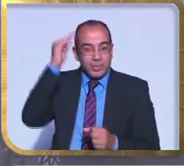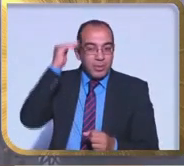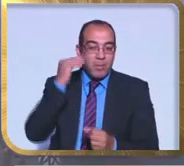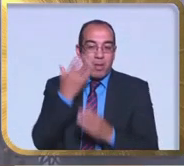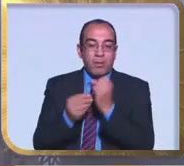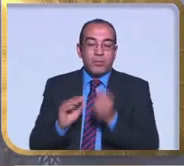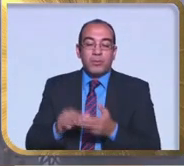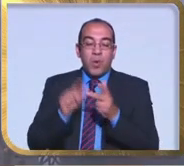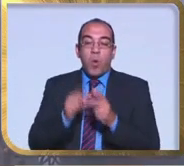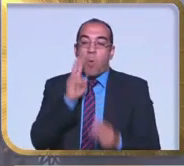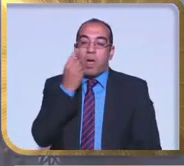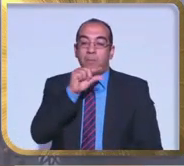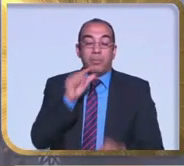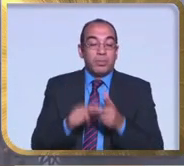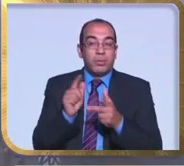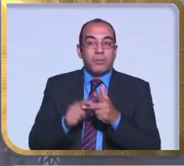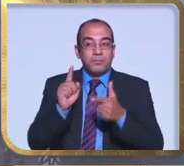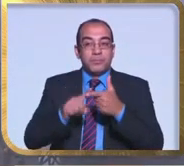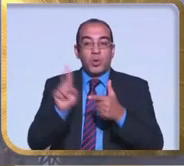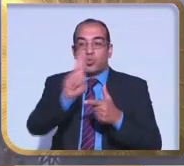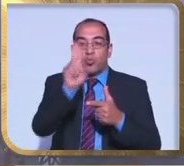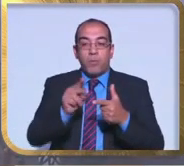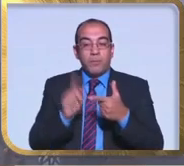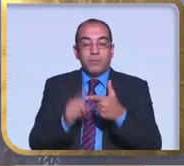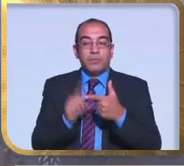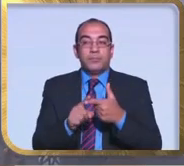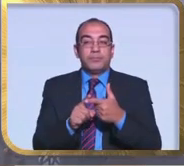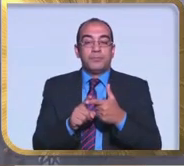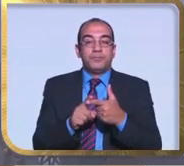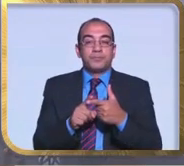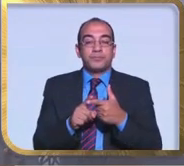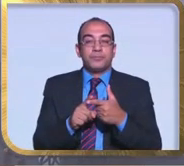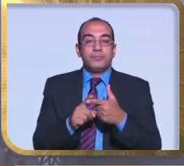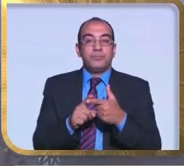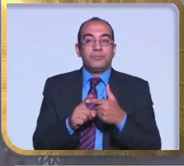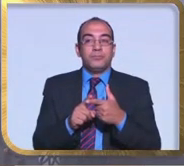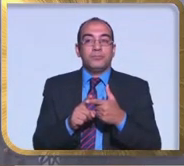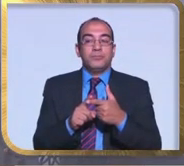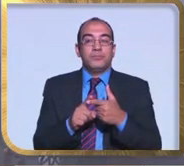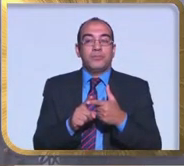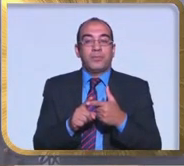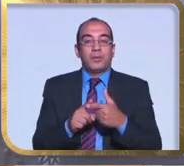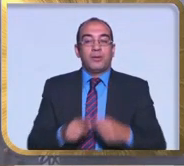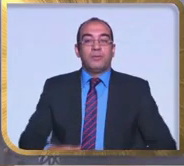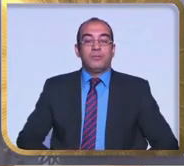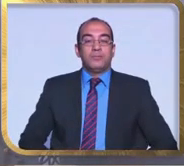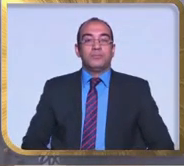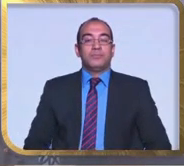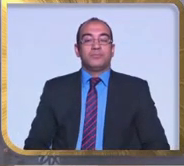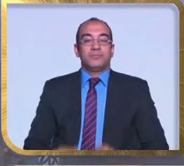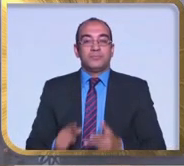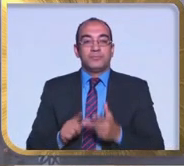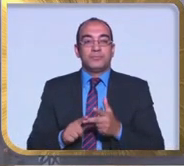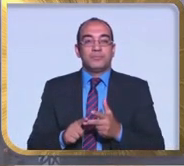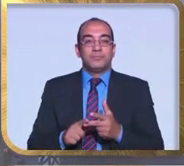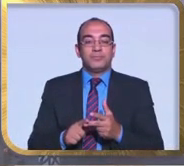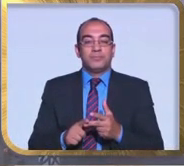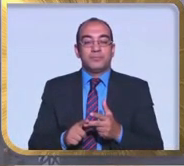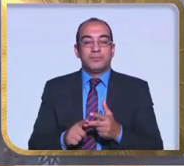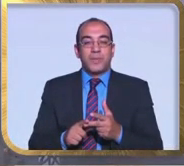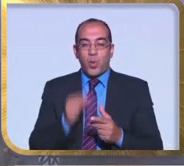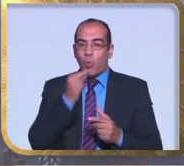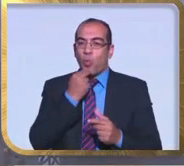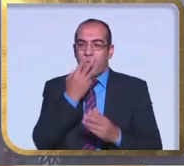الست محمد برضو ليها سؤال أنه معاها